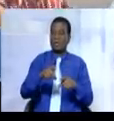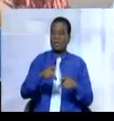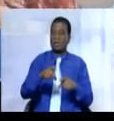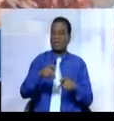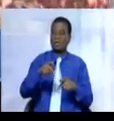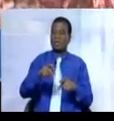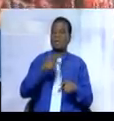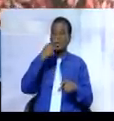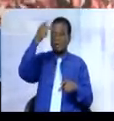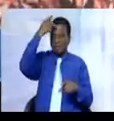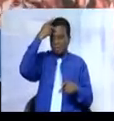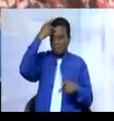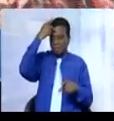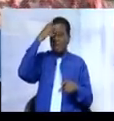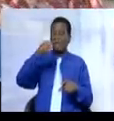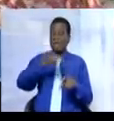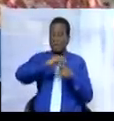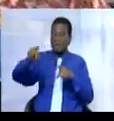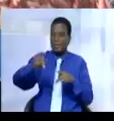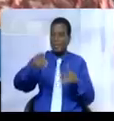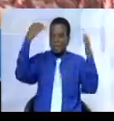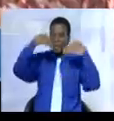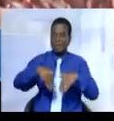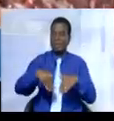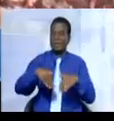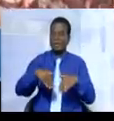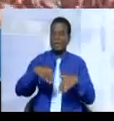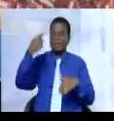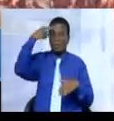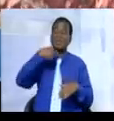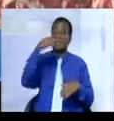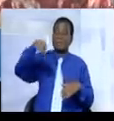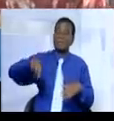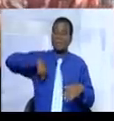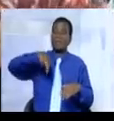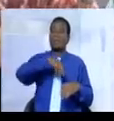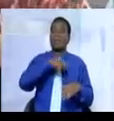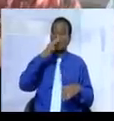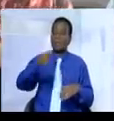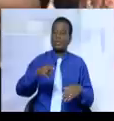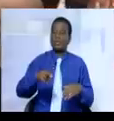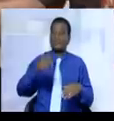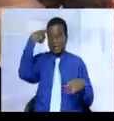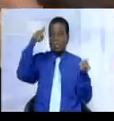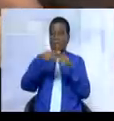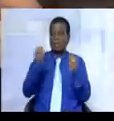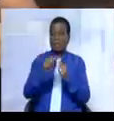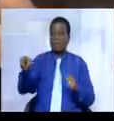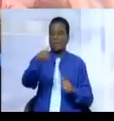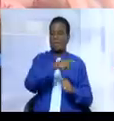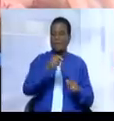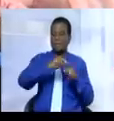les parents des victimes de la crise post-électorale, pour dire que nous, nous sommes de cœur avec eux. Les